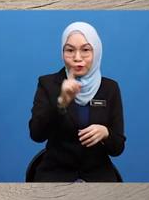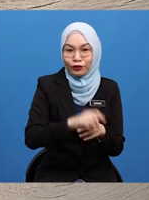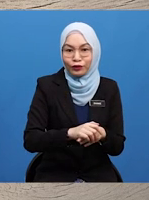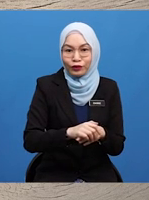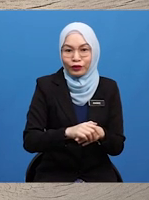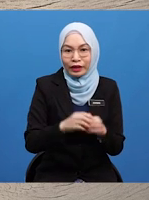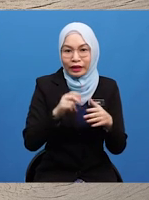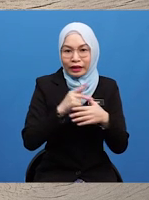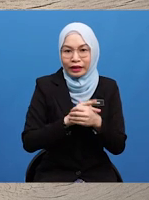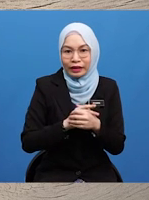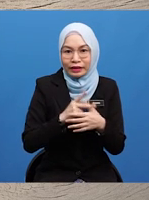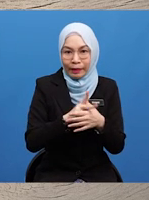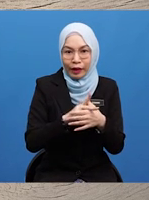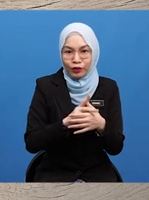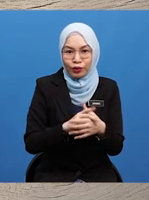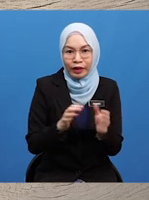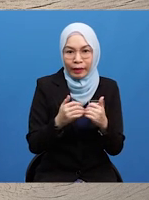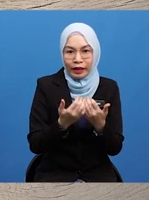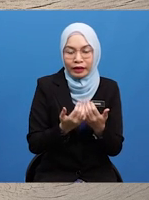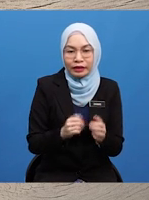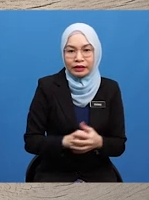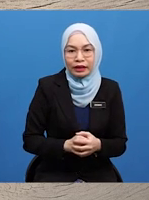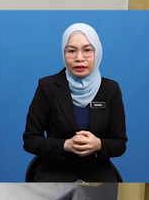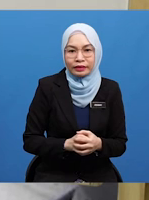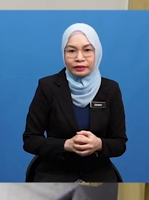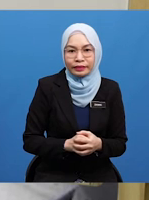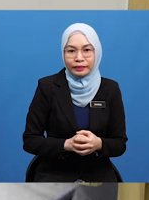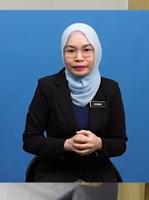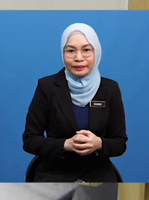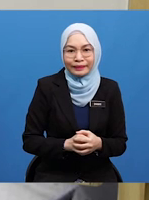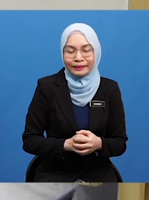pepejal, cecair dan gas.